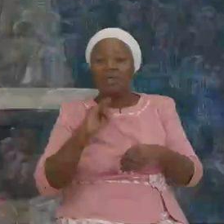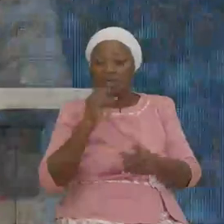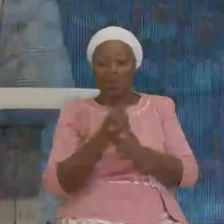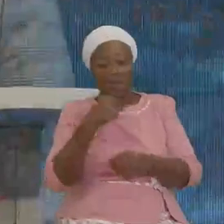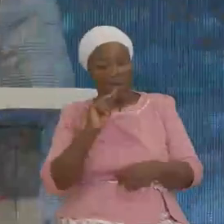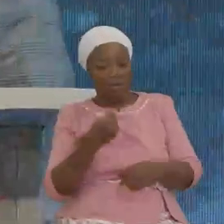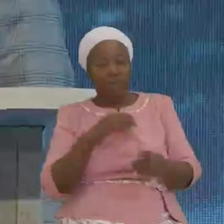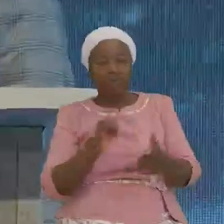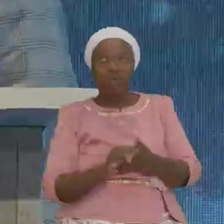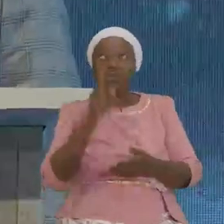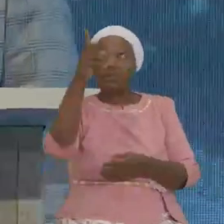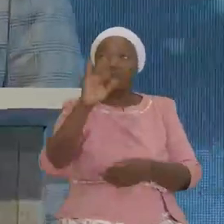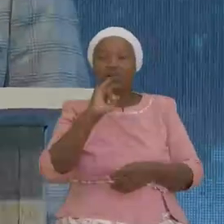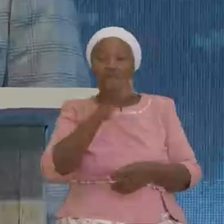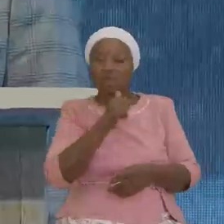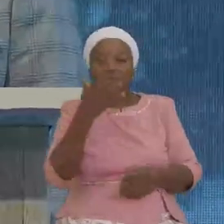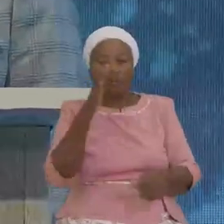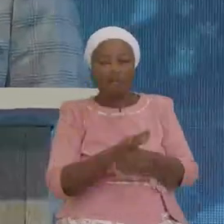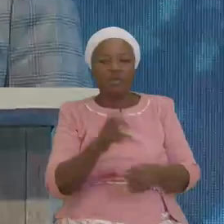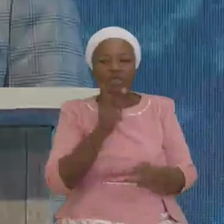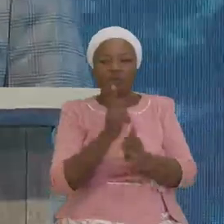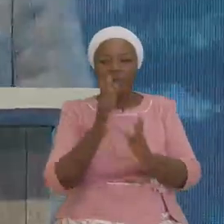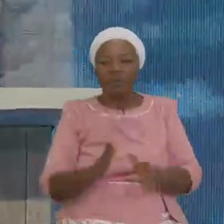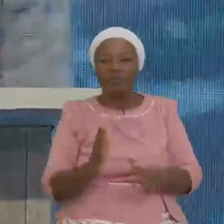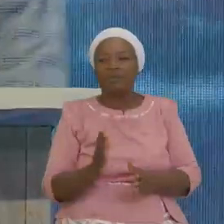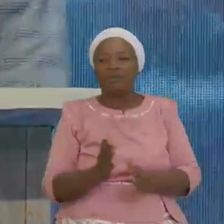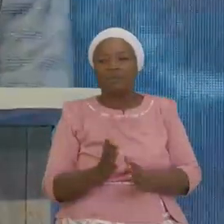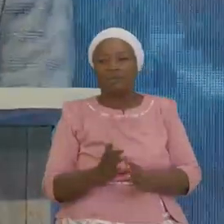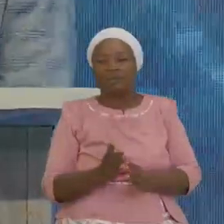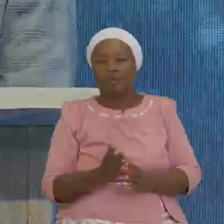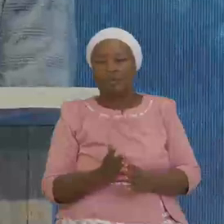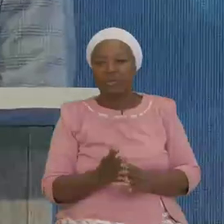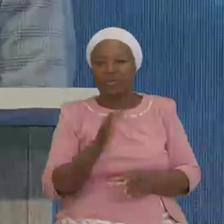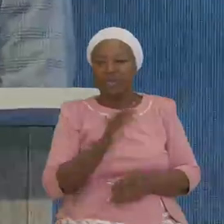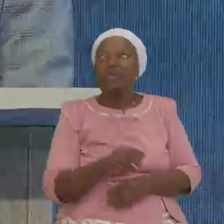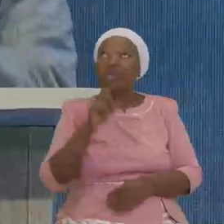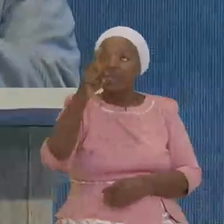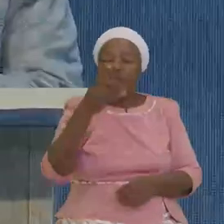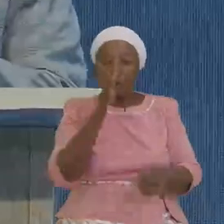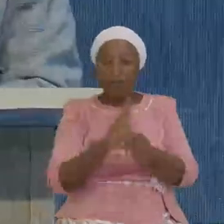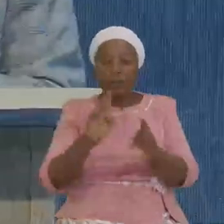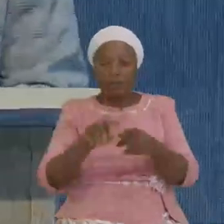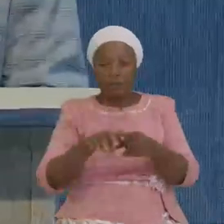Toute chose nous dit que Dieu est celui qui tient promesse.